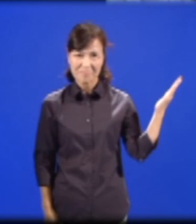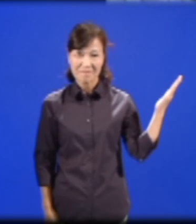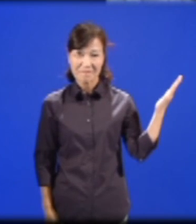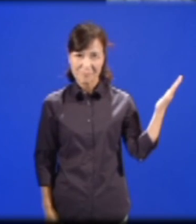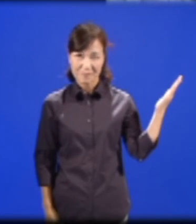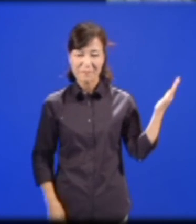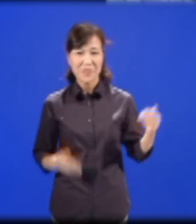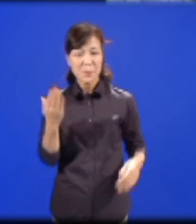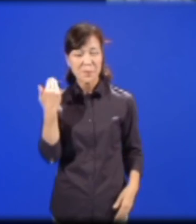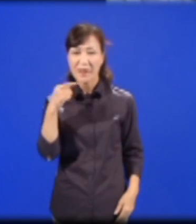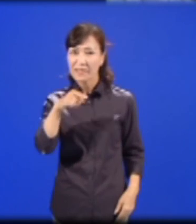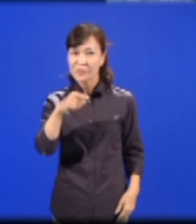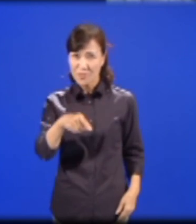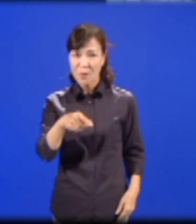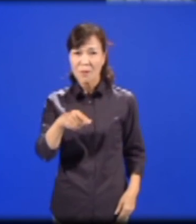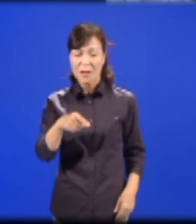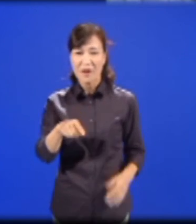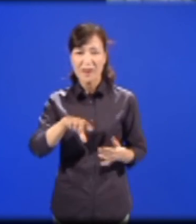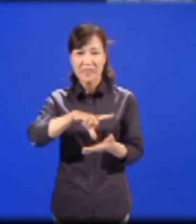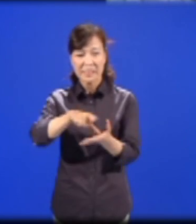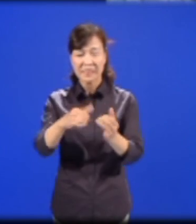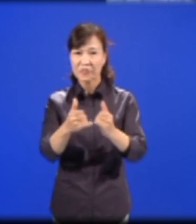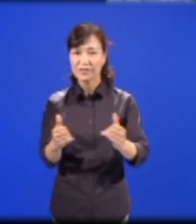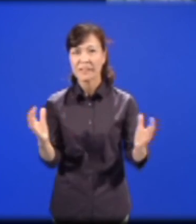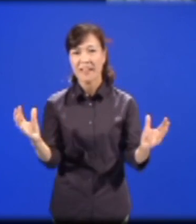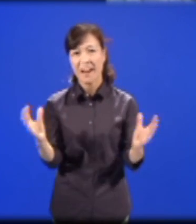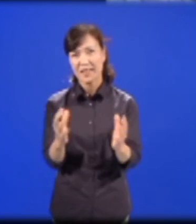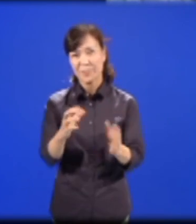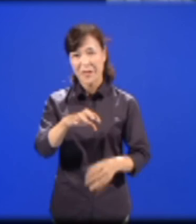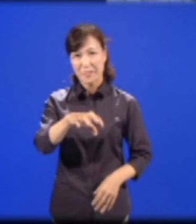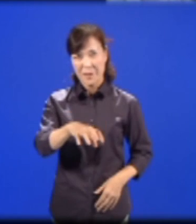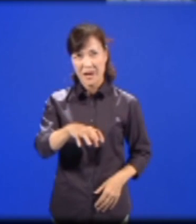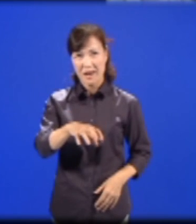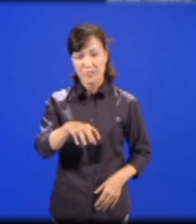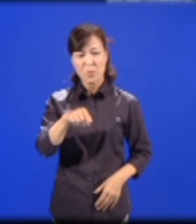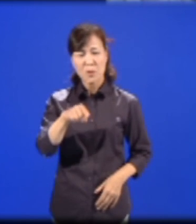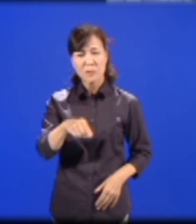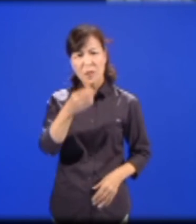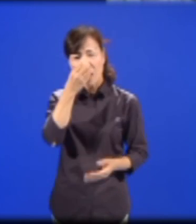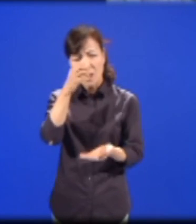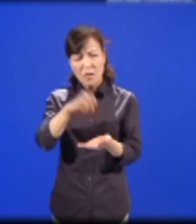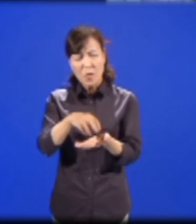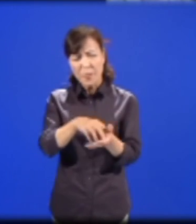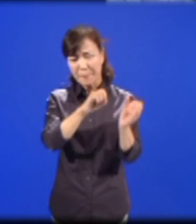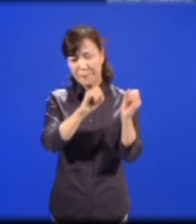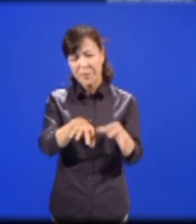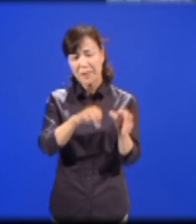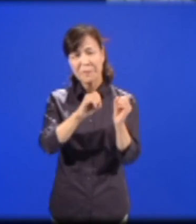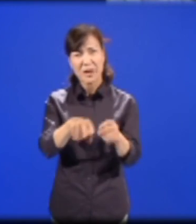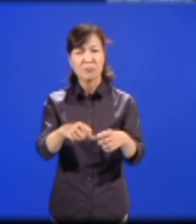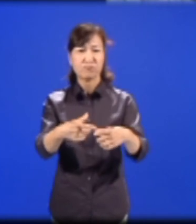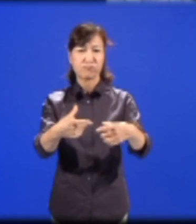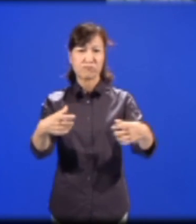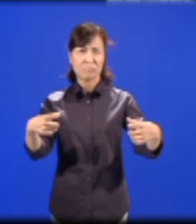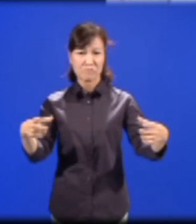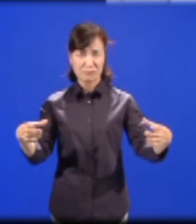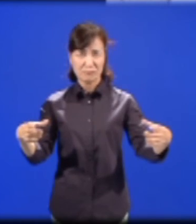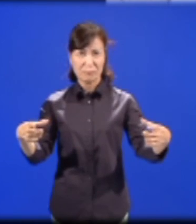かつて地域の憩いの場として利用されていた岡山はゴミの不法投棄場所になっていました。